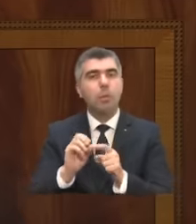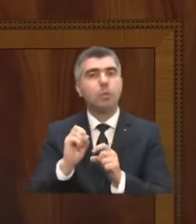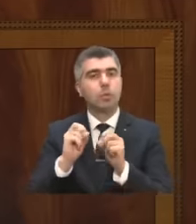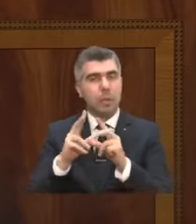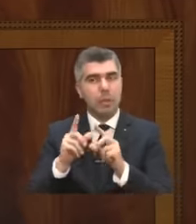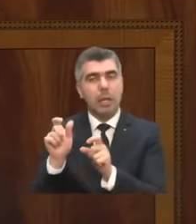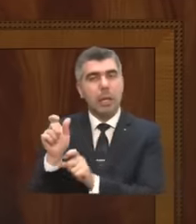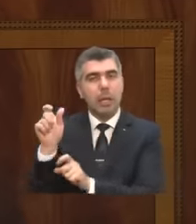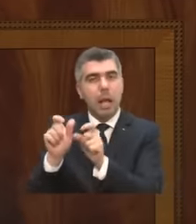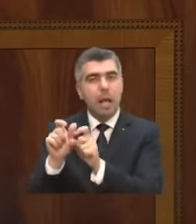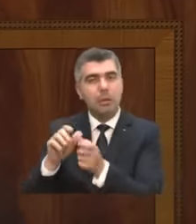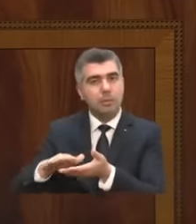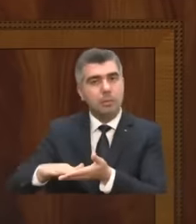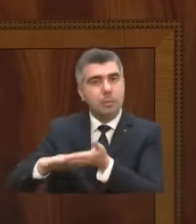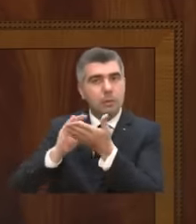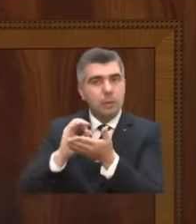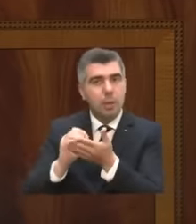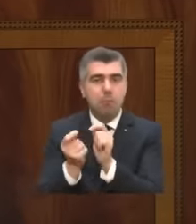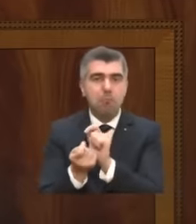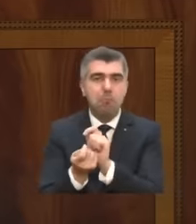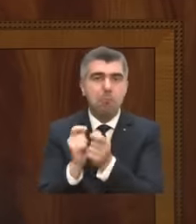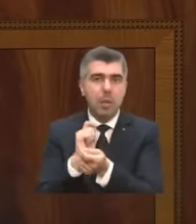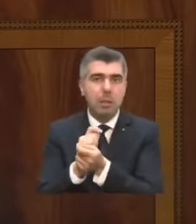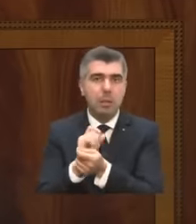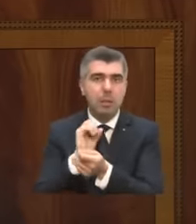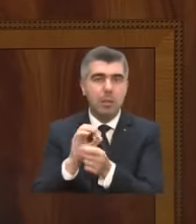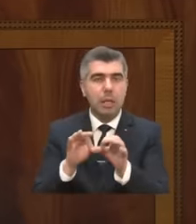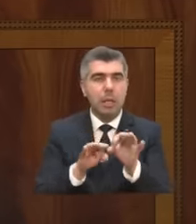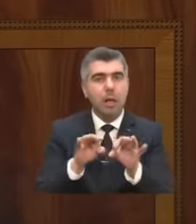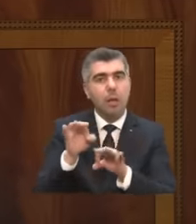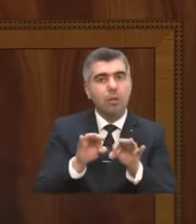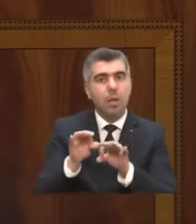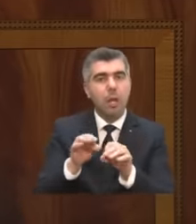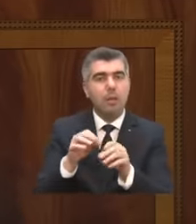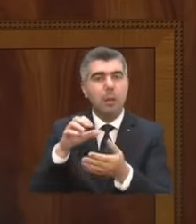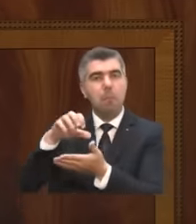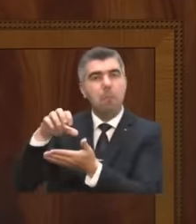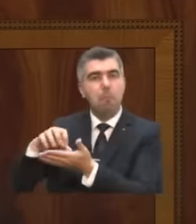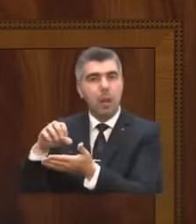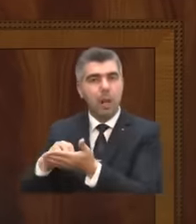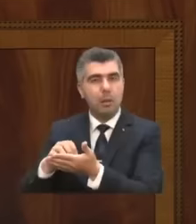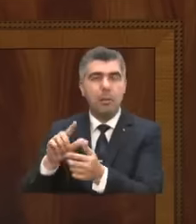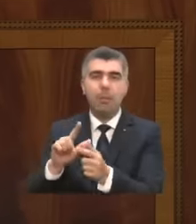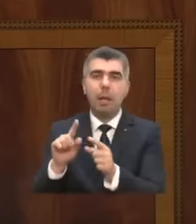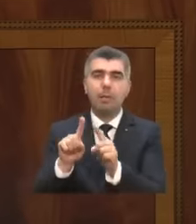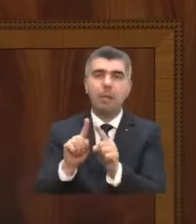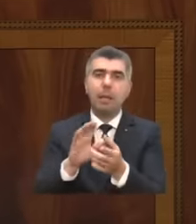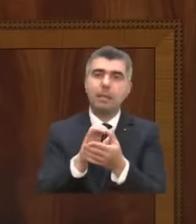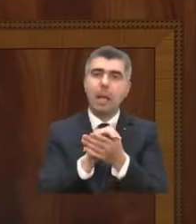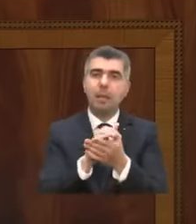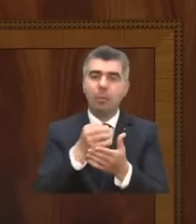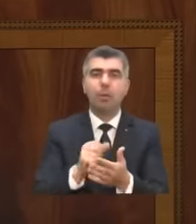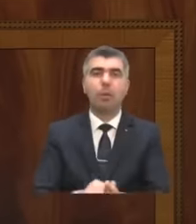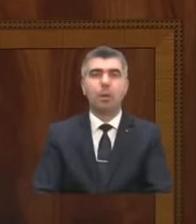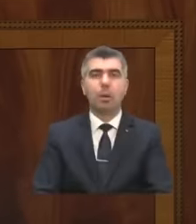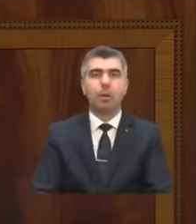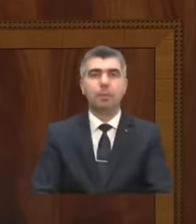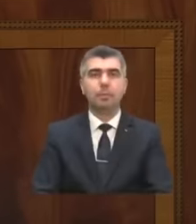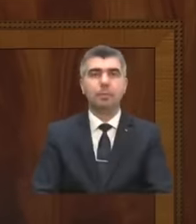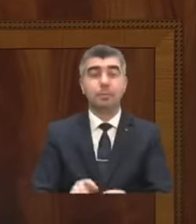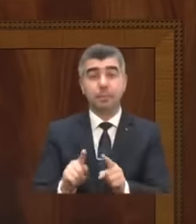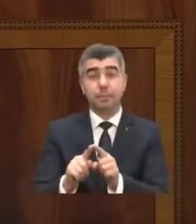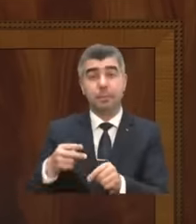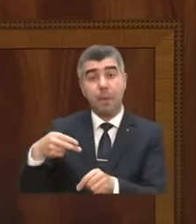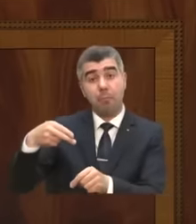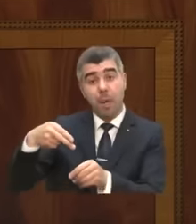المغاربه. مراجعه هامش الربح اجراء اتخذته واحد المجموعه من الدول كاجراء تضامني، شويه هكا وشويه هكا. الفاعلين في المحروقات،